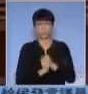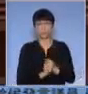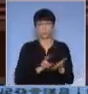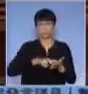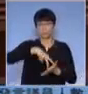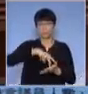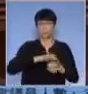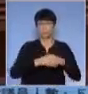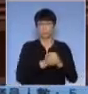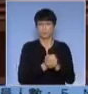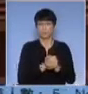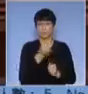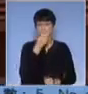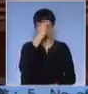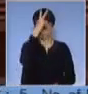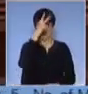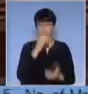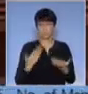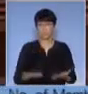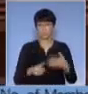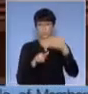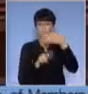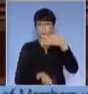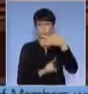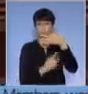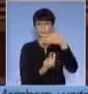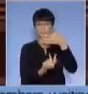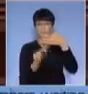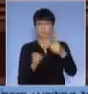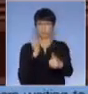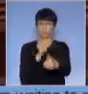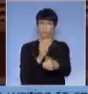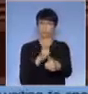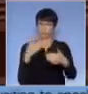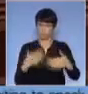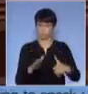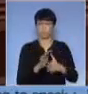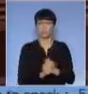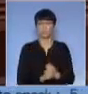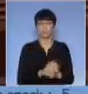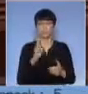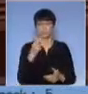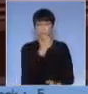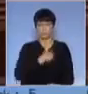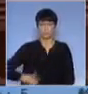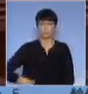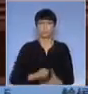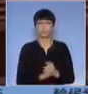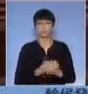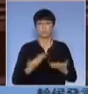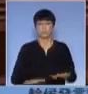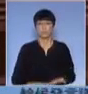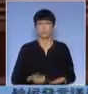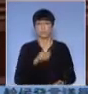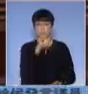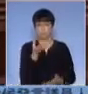的言論，特區政府已經在今年3月30日予以強烈的譴責。就何君堯議員的提問，本局現在回